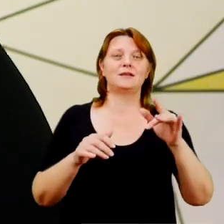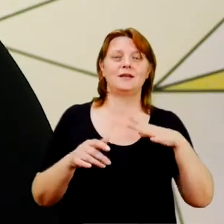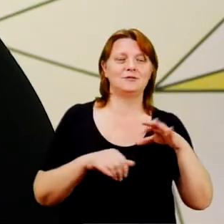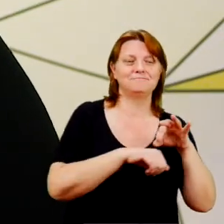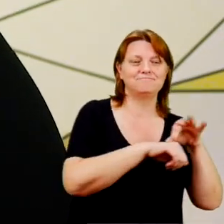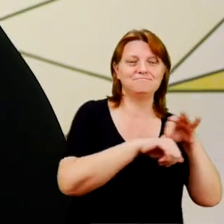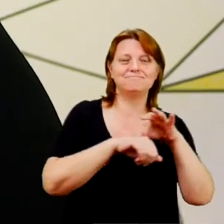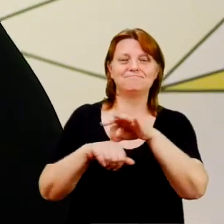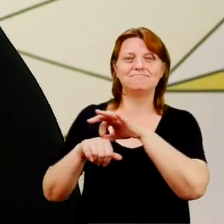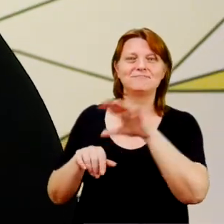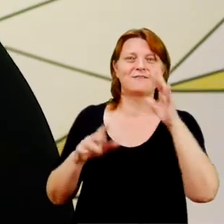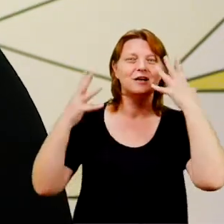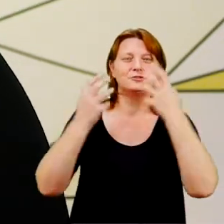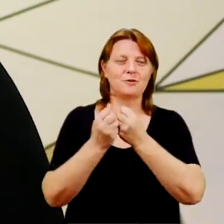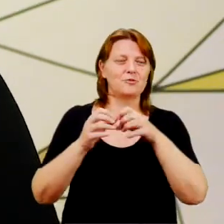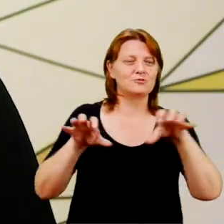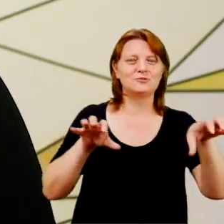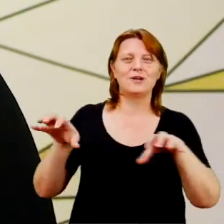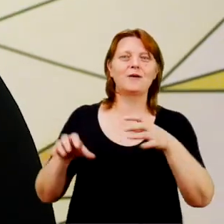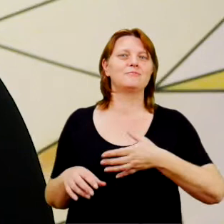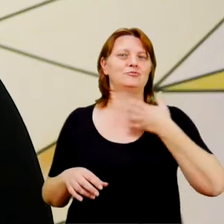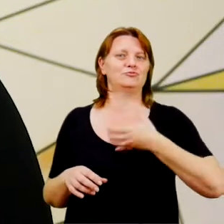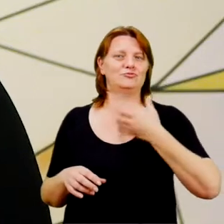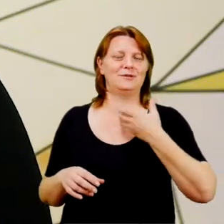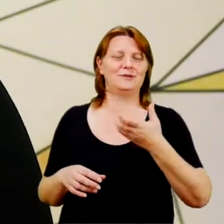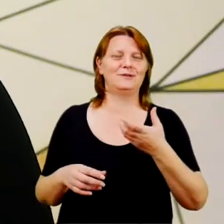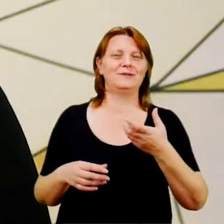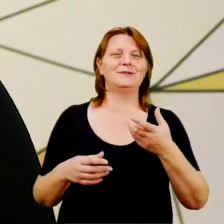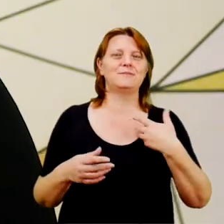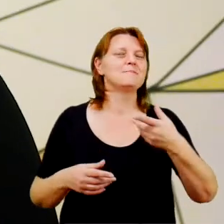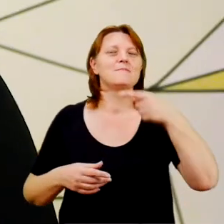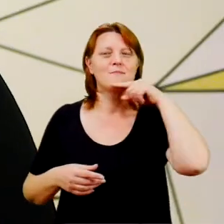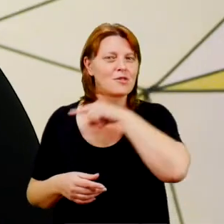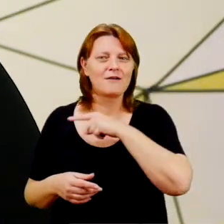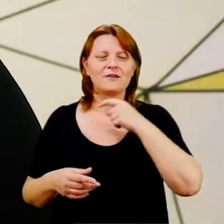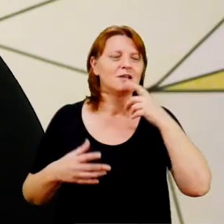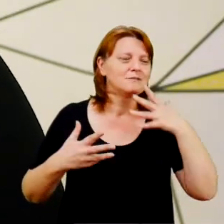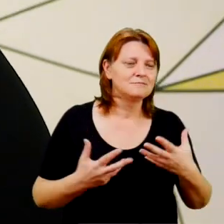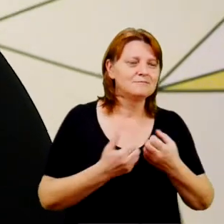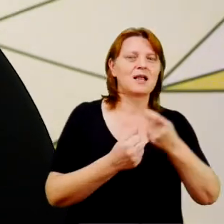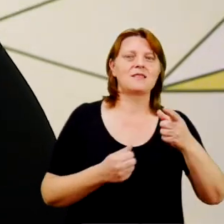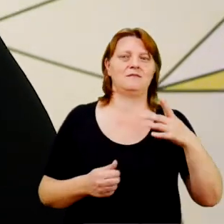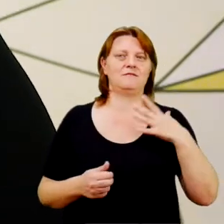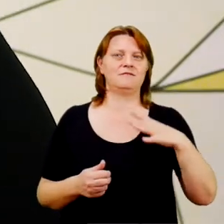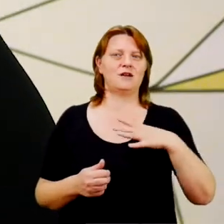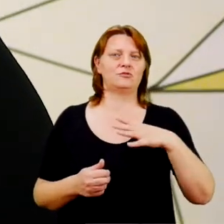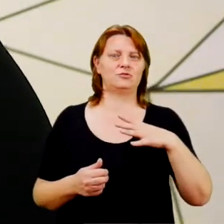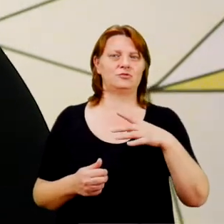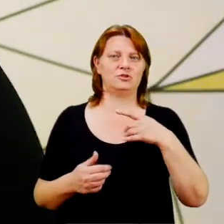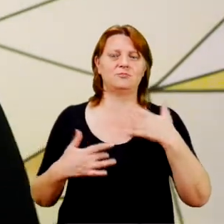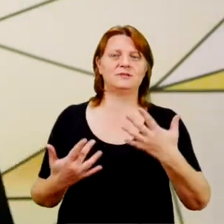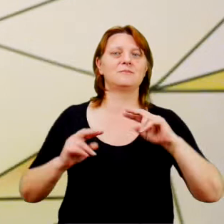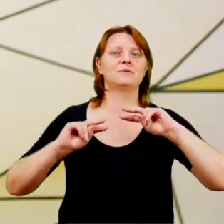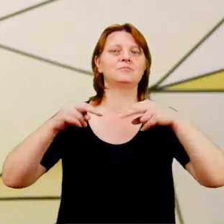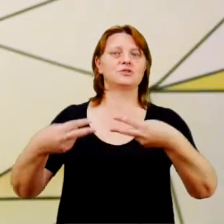w tej ciemności, abyście Państwo właśnie potrafili to odszukać, te wartości, jakie